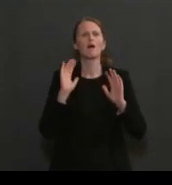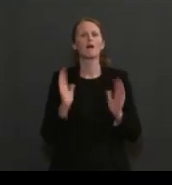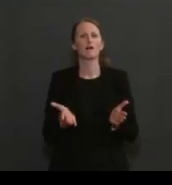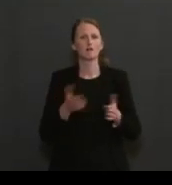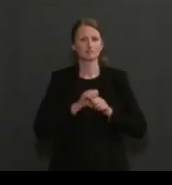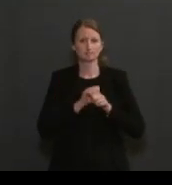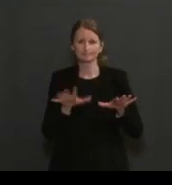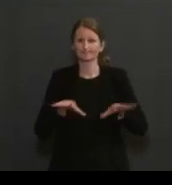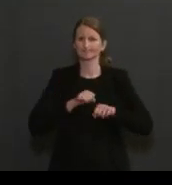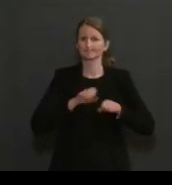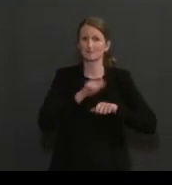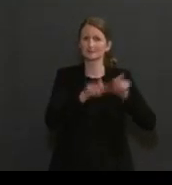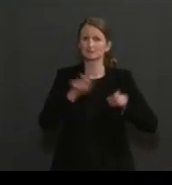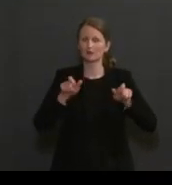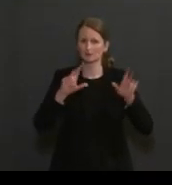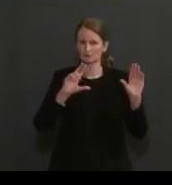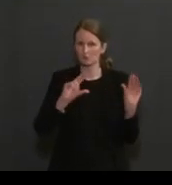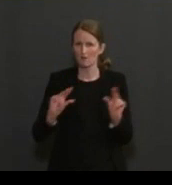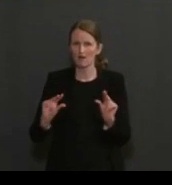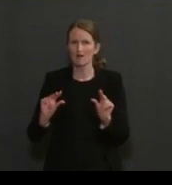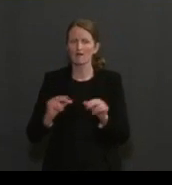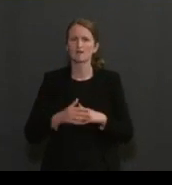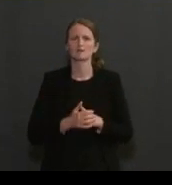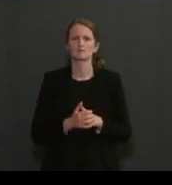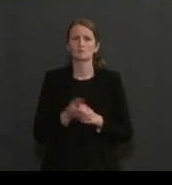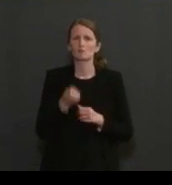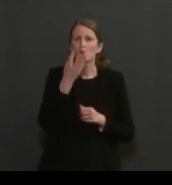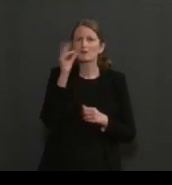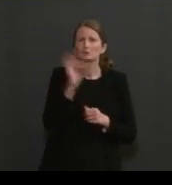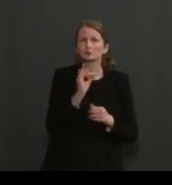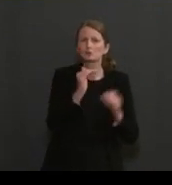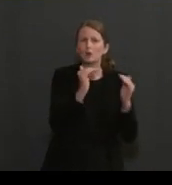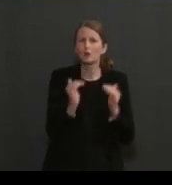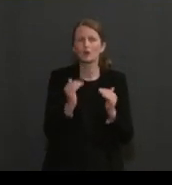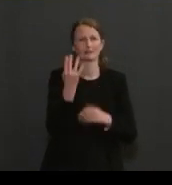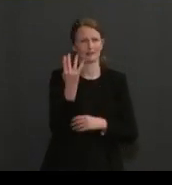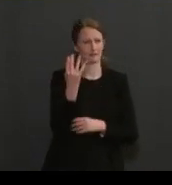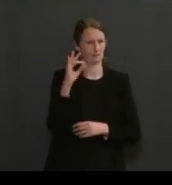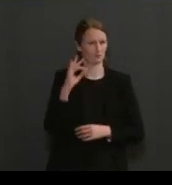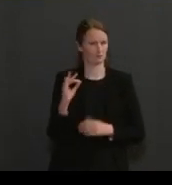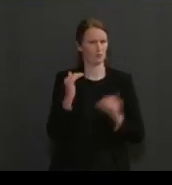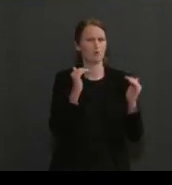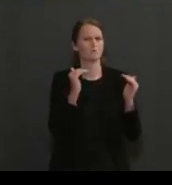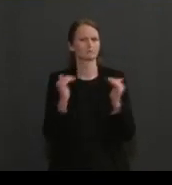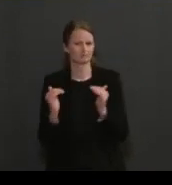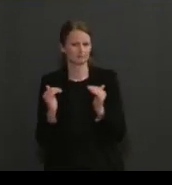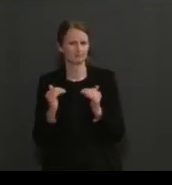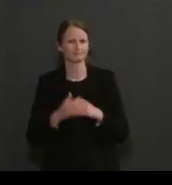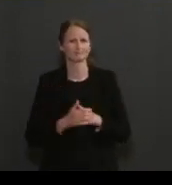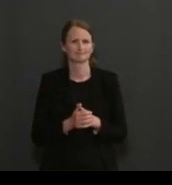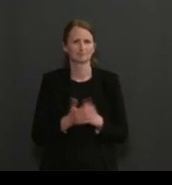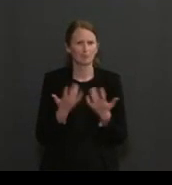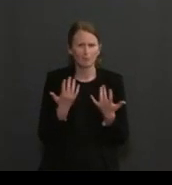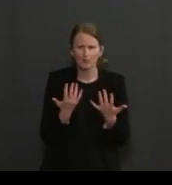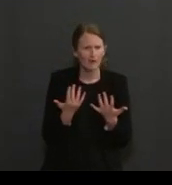base hebdomadaire. Elle a diminué de 4%. Cela s'explique bien sûr en partie par le